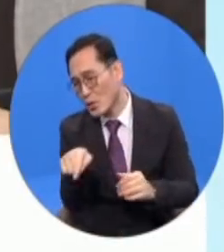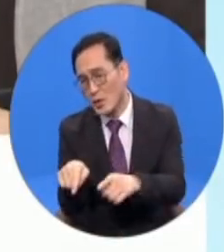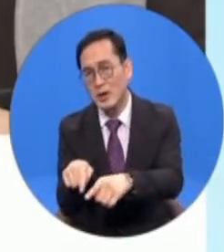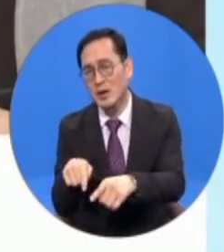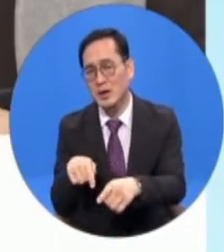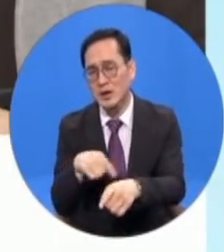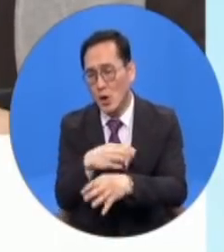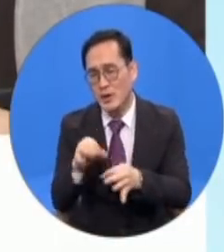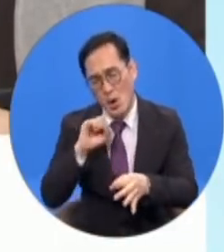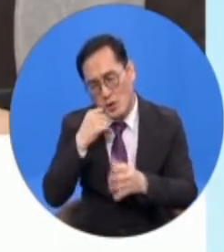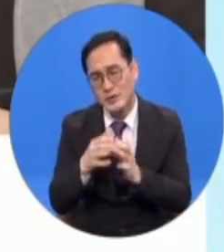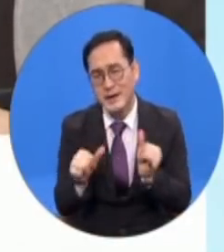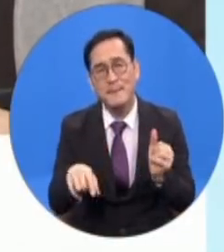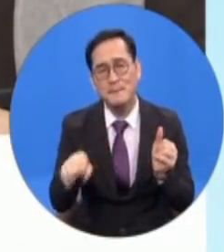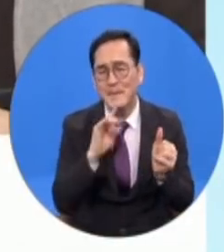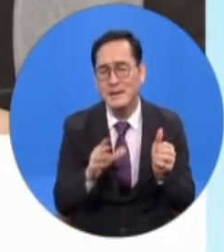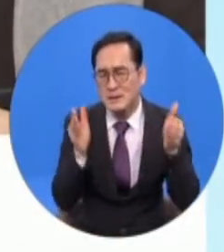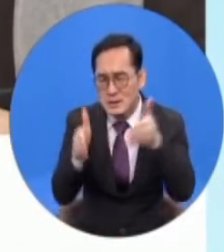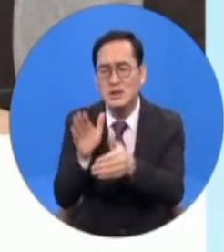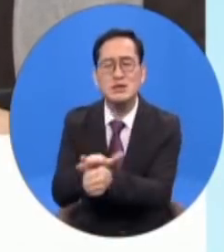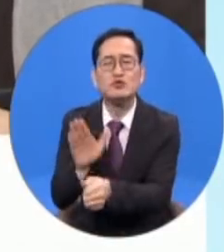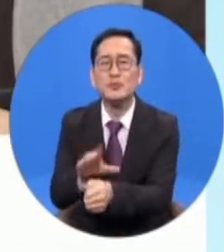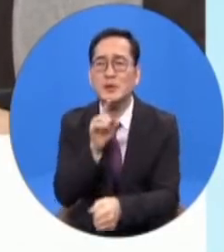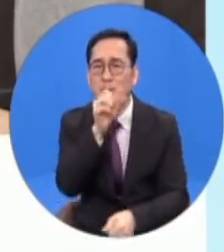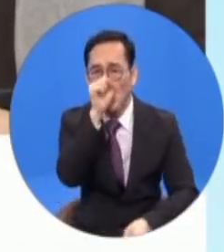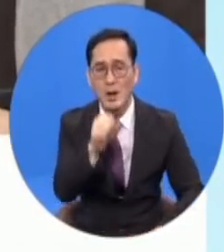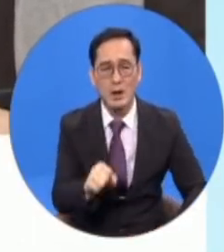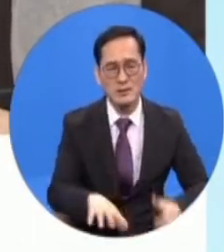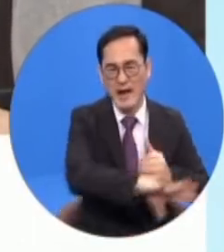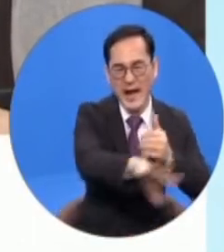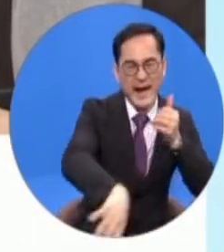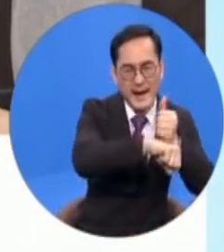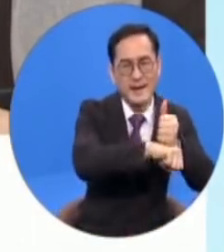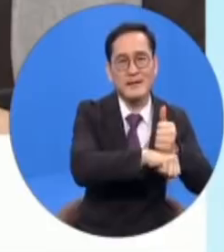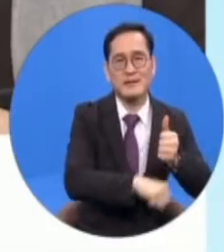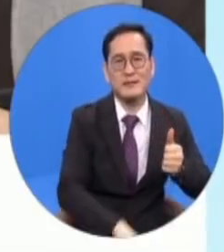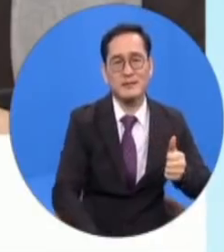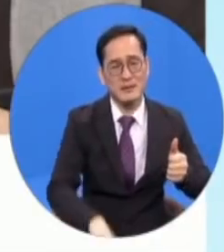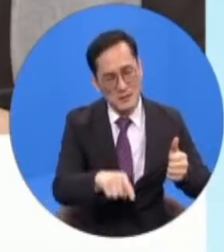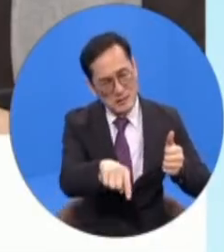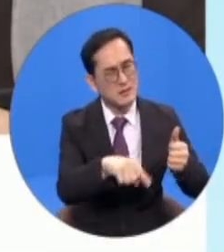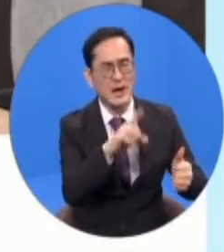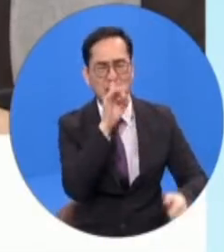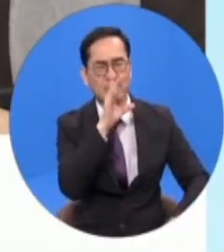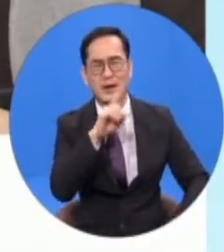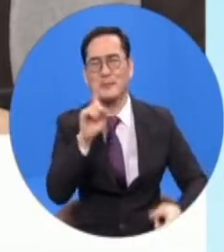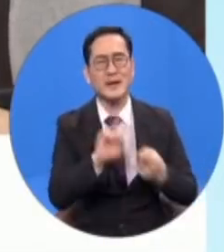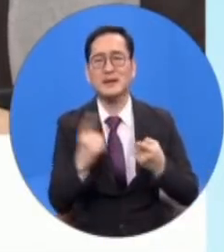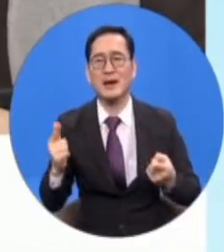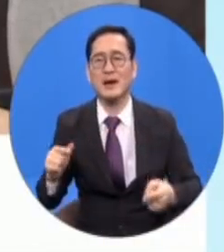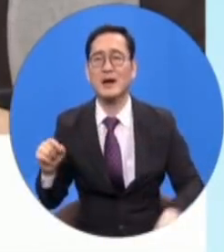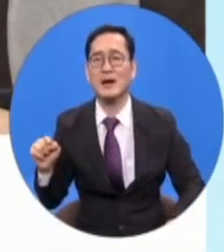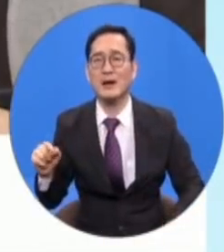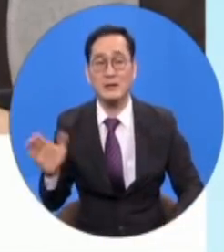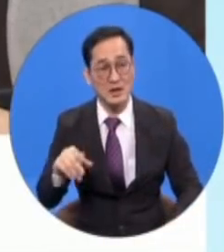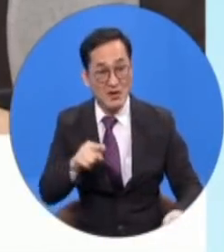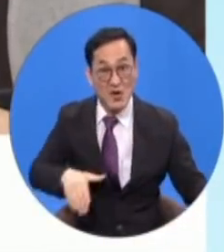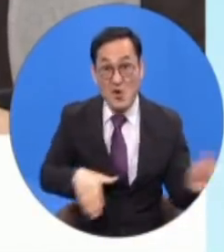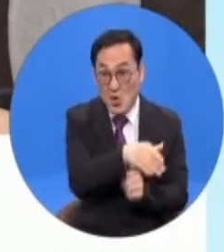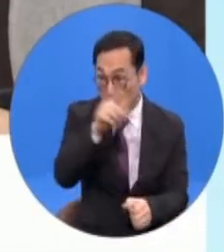게 윤희숙 의원의 제안이었는데 이거를 이재명 후보 저격수다 이런 프레임에 가두는 것 자체가 저는 좀 오버다 그런 생각이